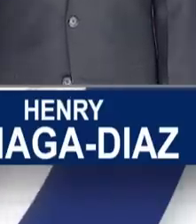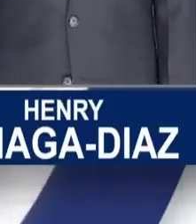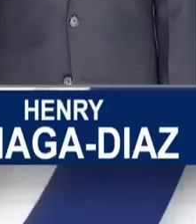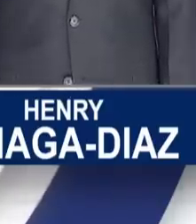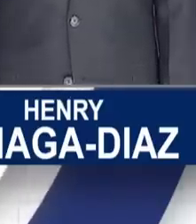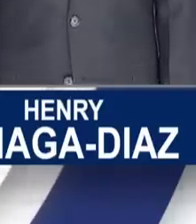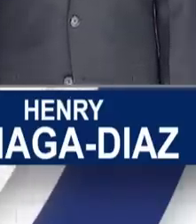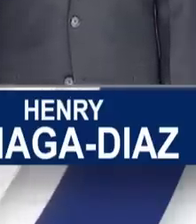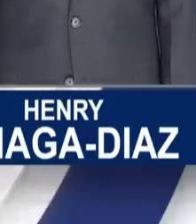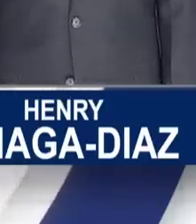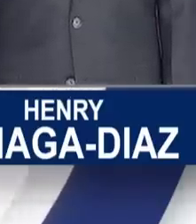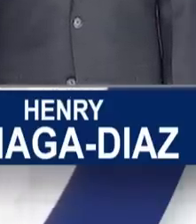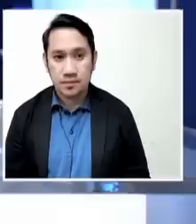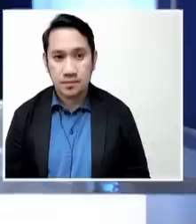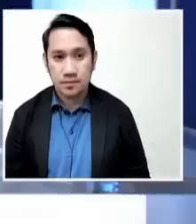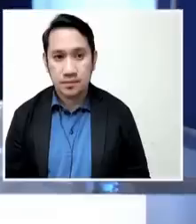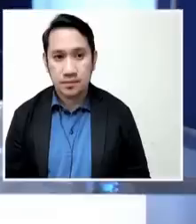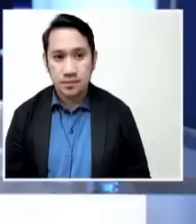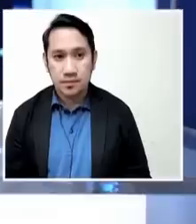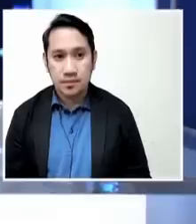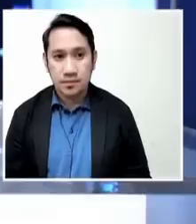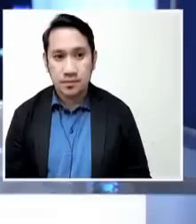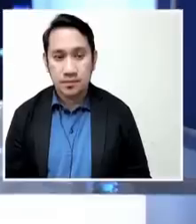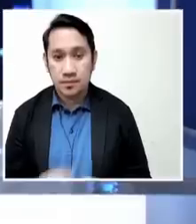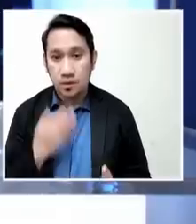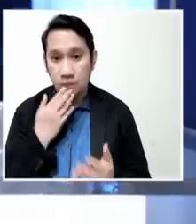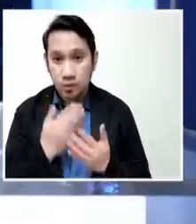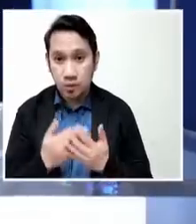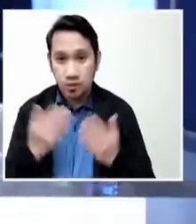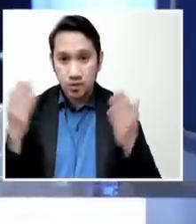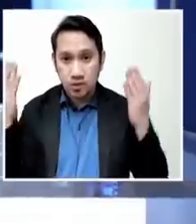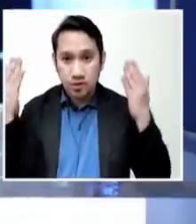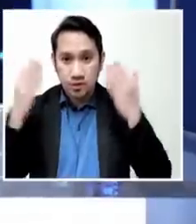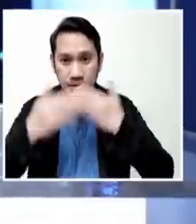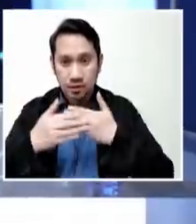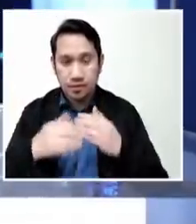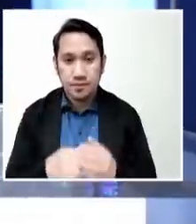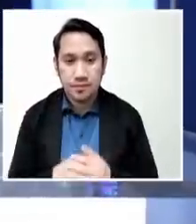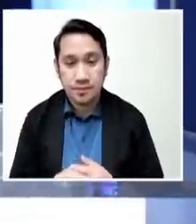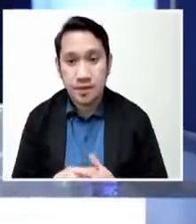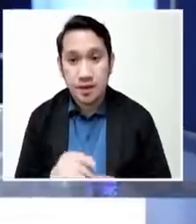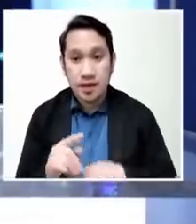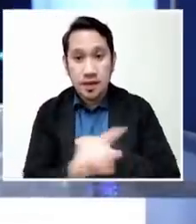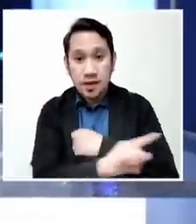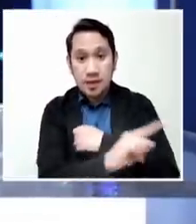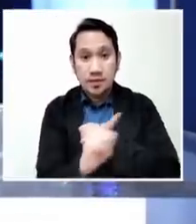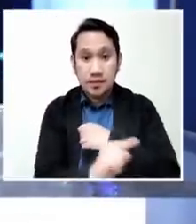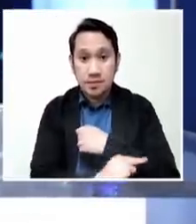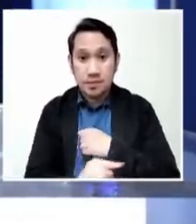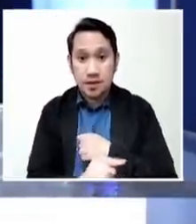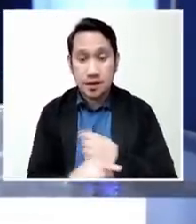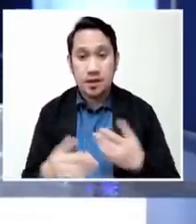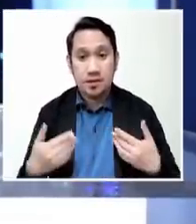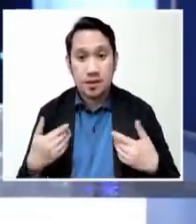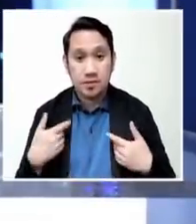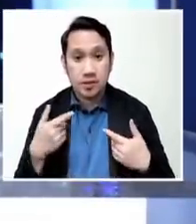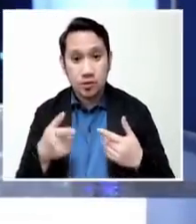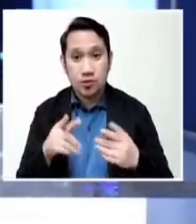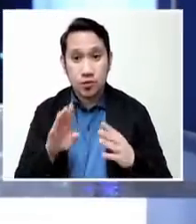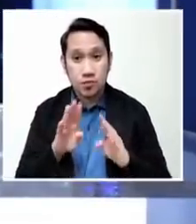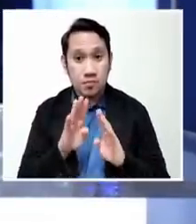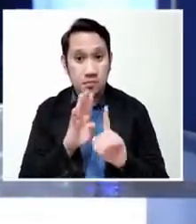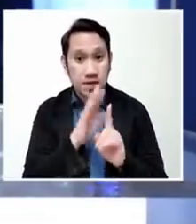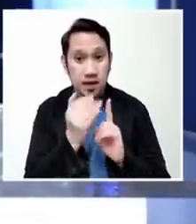ng masamang panahon. Sa San Marcelino, Zambales, narating na ng lokal ng pamahalaan ng Barangay Santa